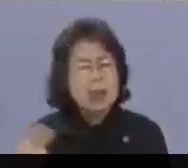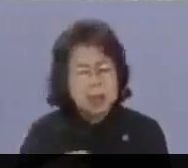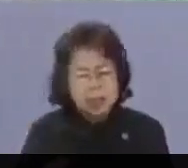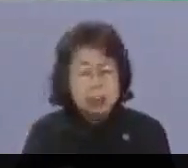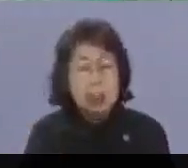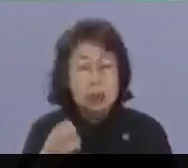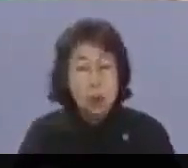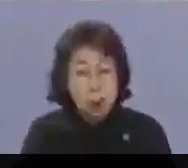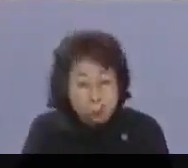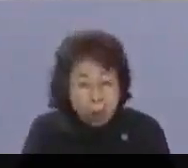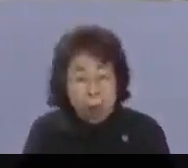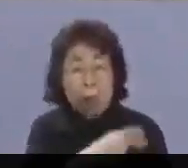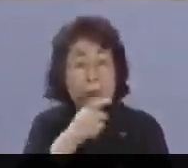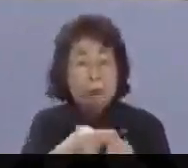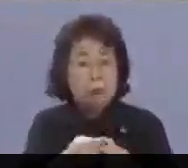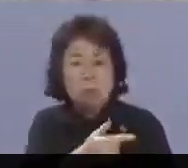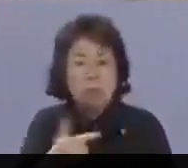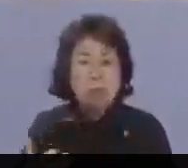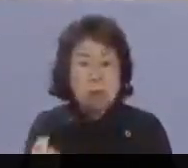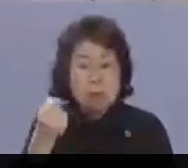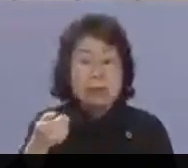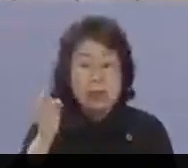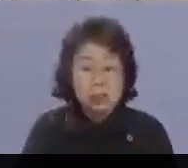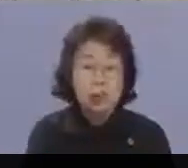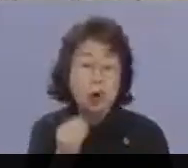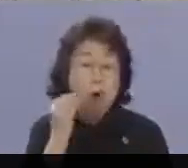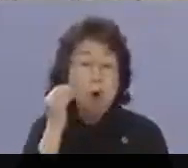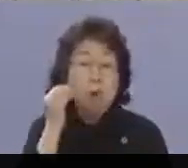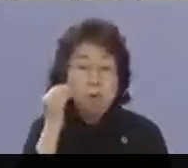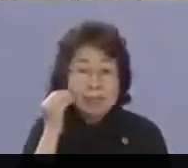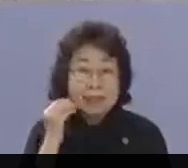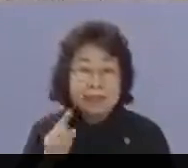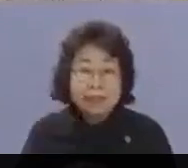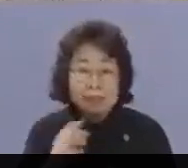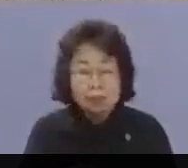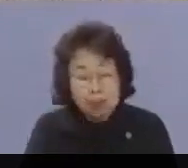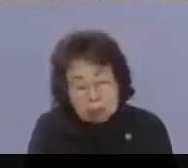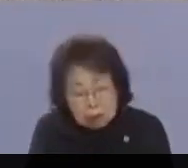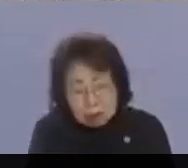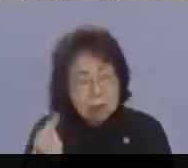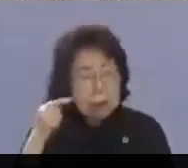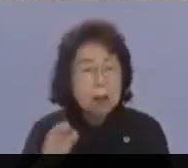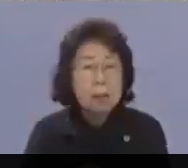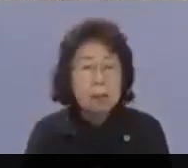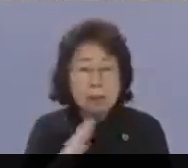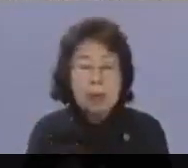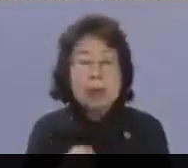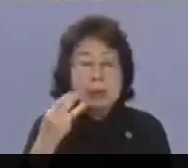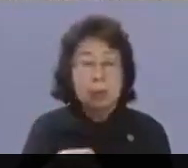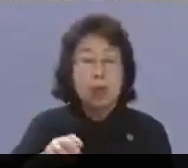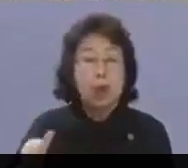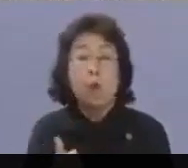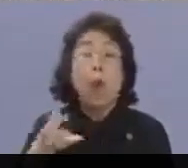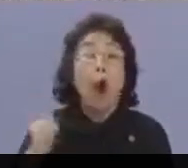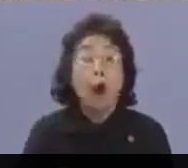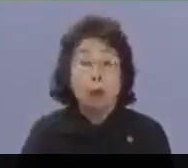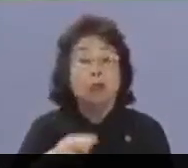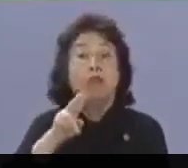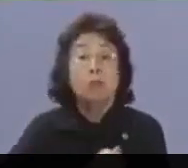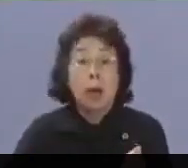동안 매출 상위의 점포였지만 홈플러스 측은 자산 유동화 등을 이유로 3,500억 원가량에